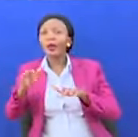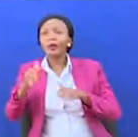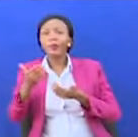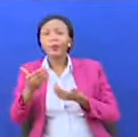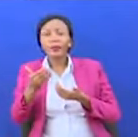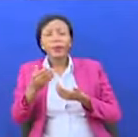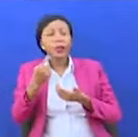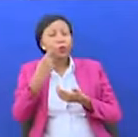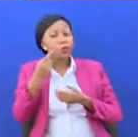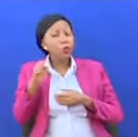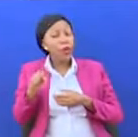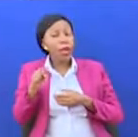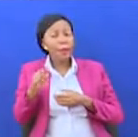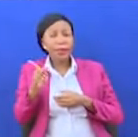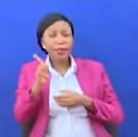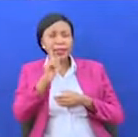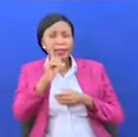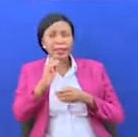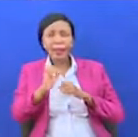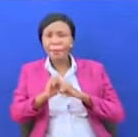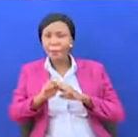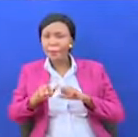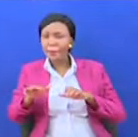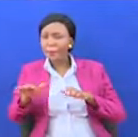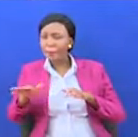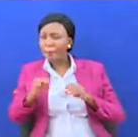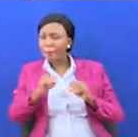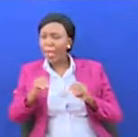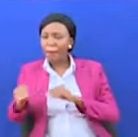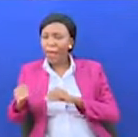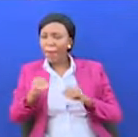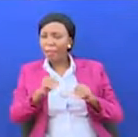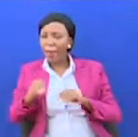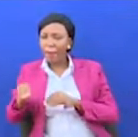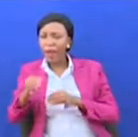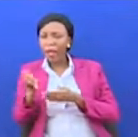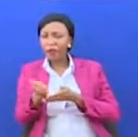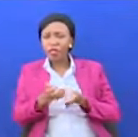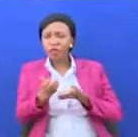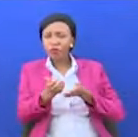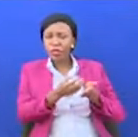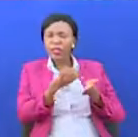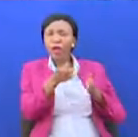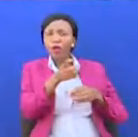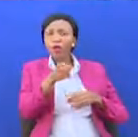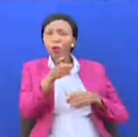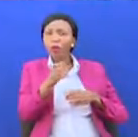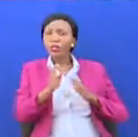cashless tutaona kila transaction, tutakusanya kodi, tutasonga mbele. Where is possible?